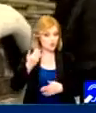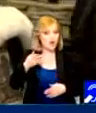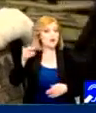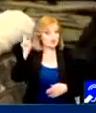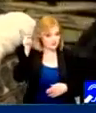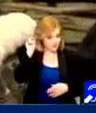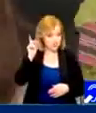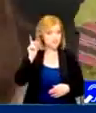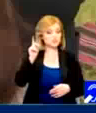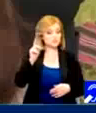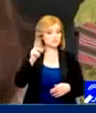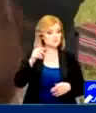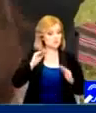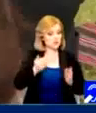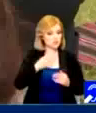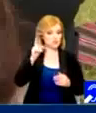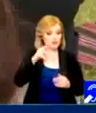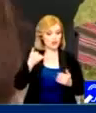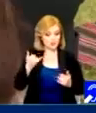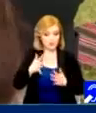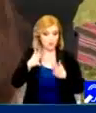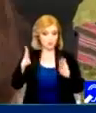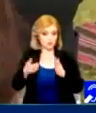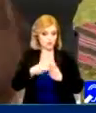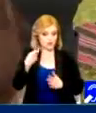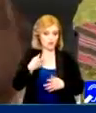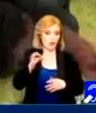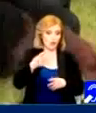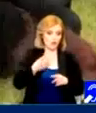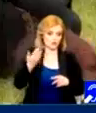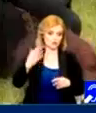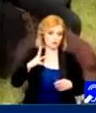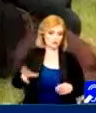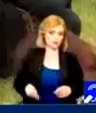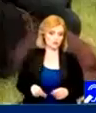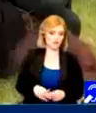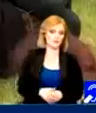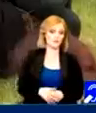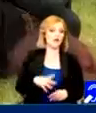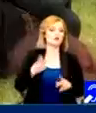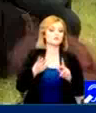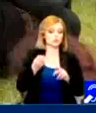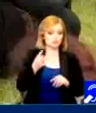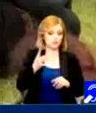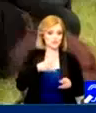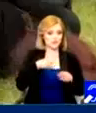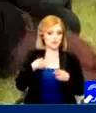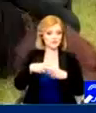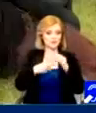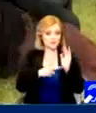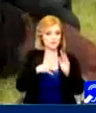lucruri pe care nu le cunoșteam. Scriitoarea Adriana Ungureanu va reveni în Republica Moldova și pe 17 mai, atunci când își va lansa cartea și la